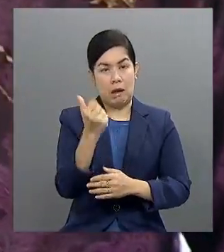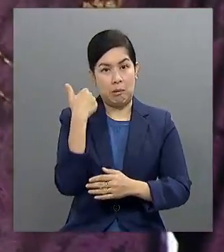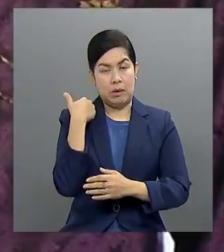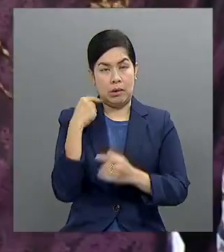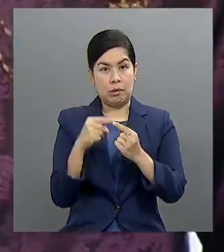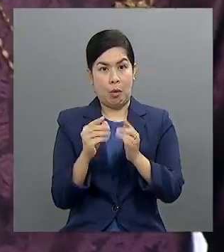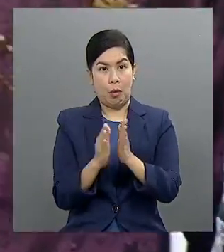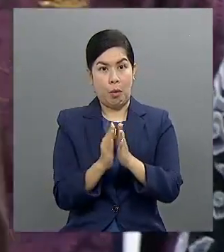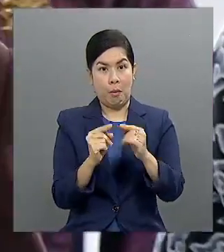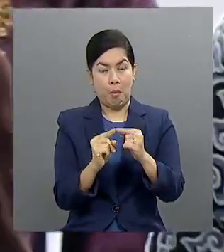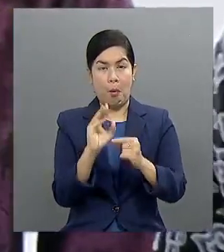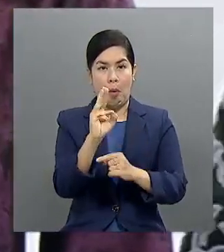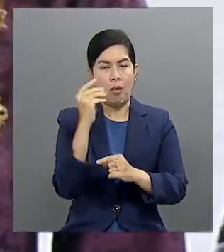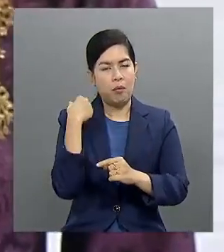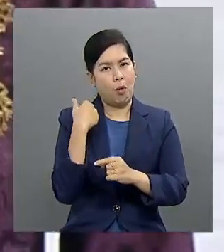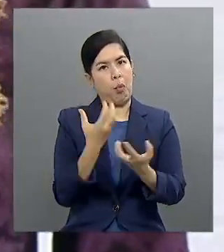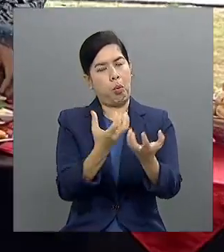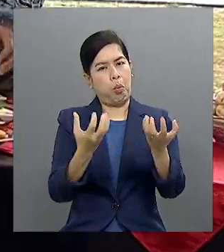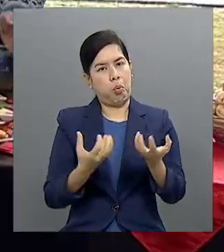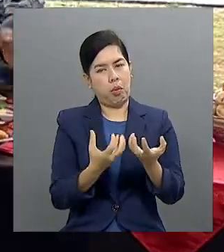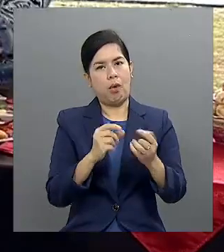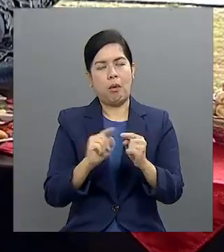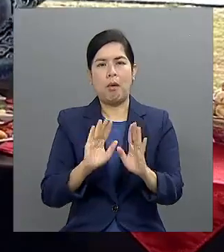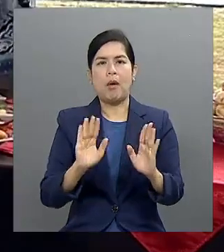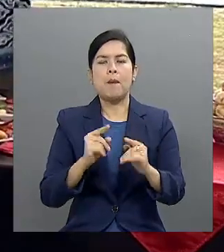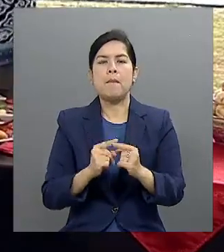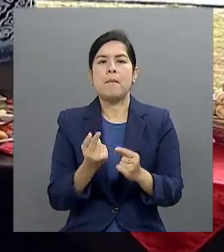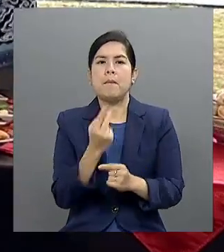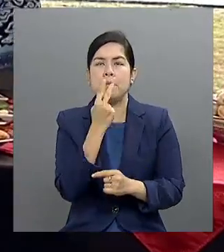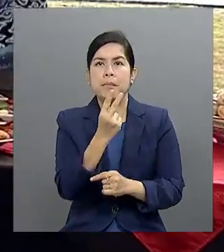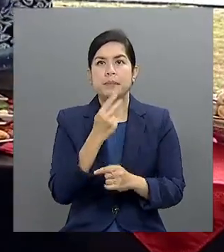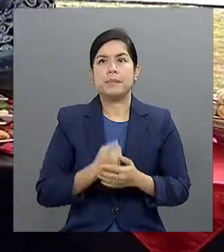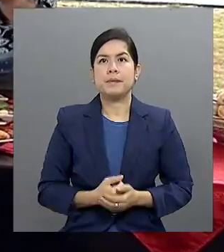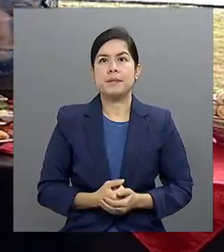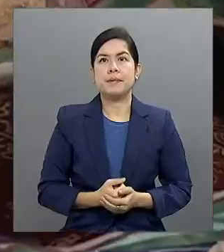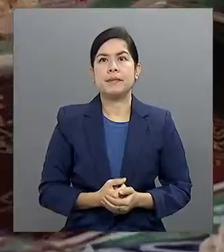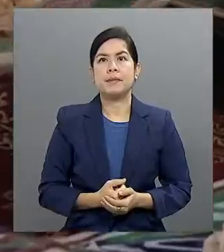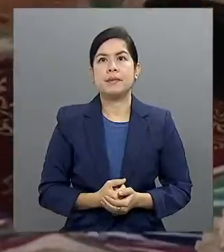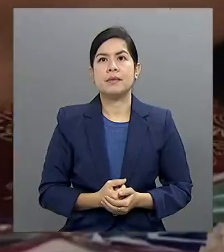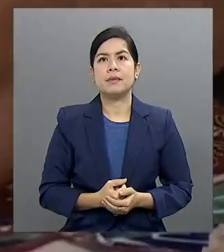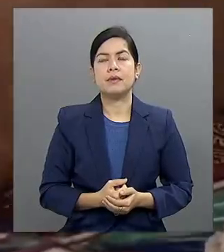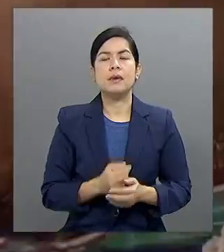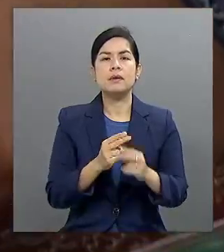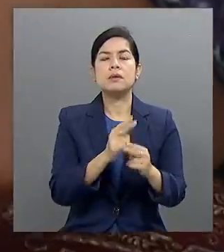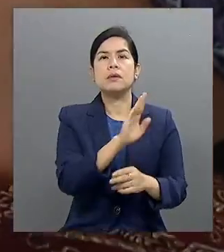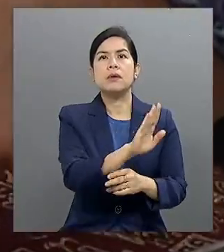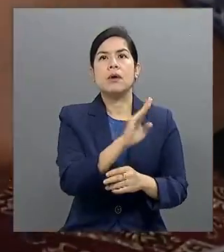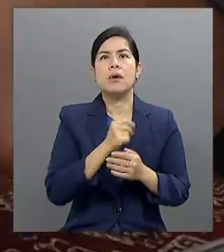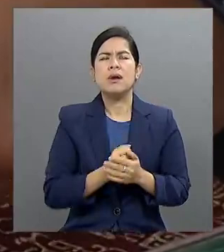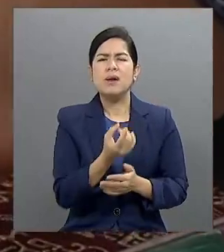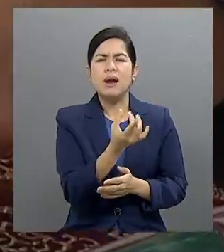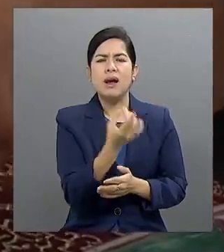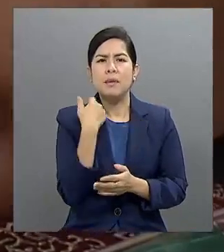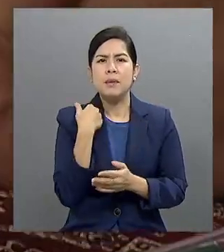เป็นเสบียงนะครับ แบบนี้นี่เอง ขนมแห้งเนี่ยครับอย่างนี้บีพังนะครับนะ มันคืออะไรครับ นั่นคือข้าวพ